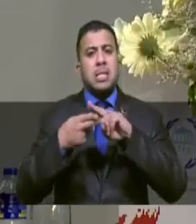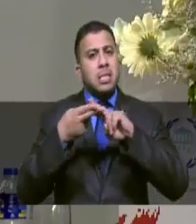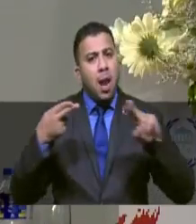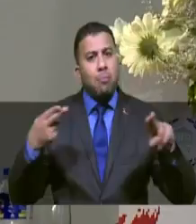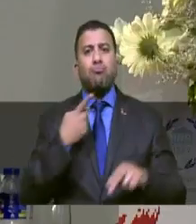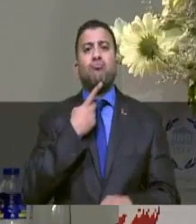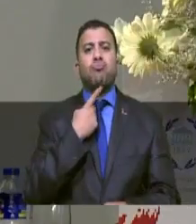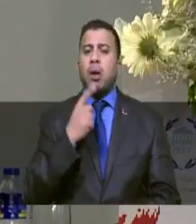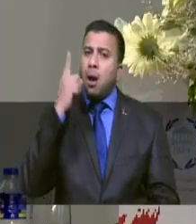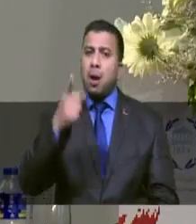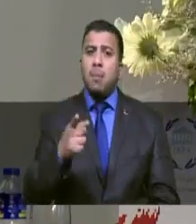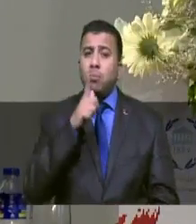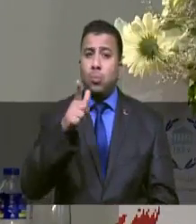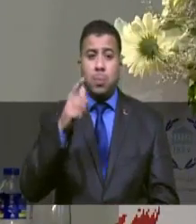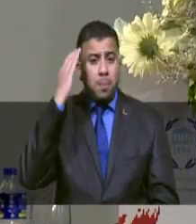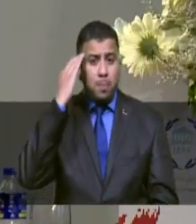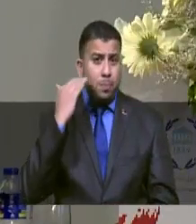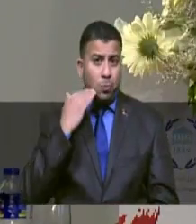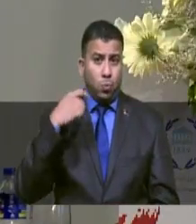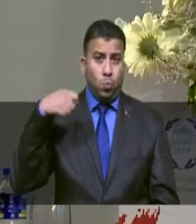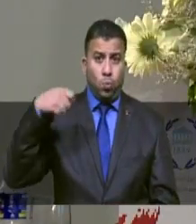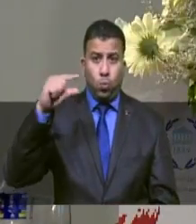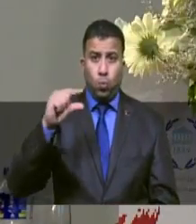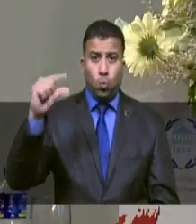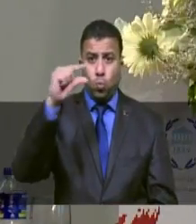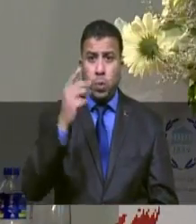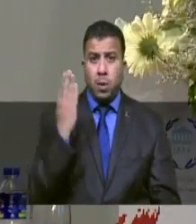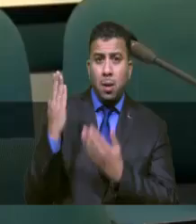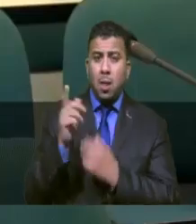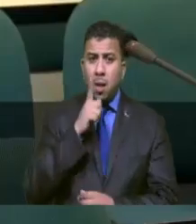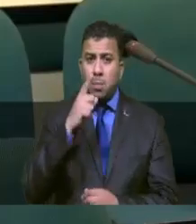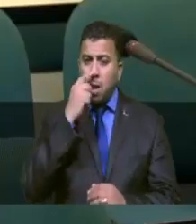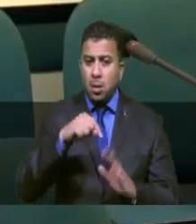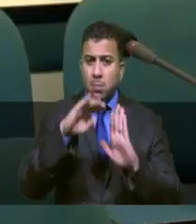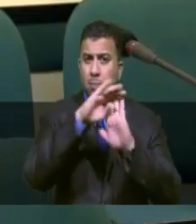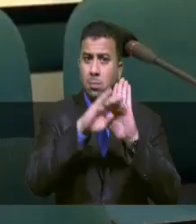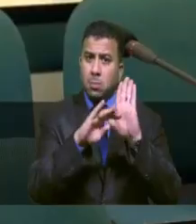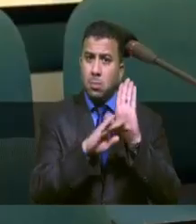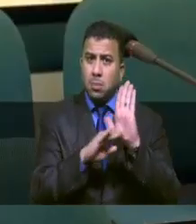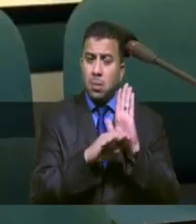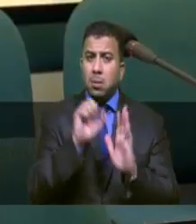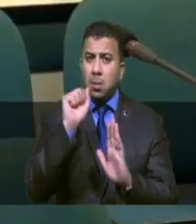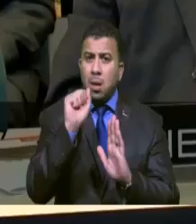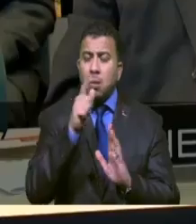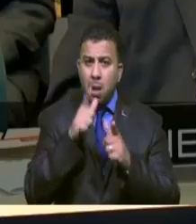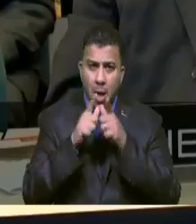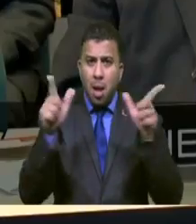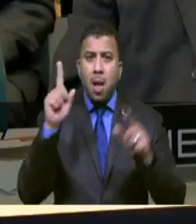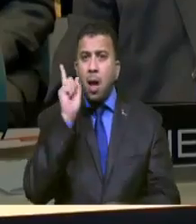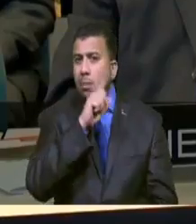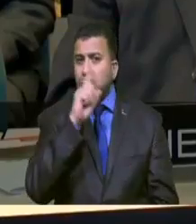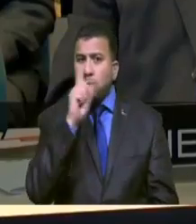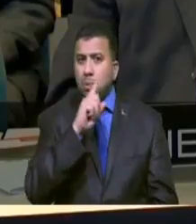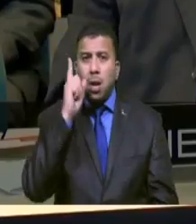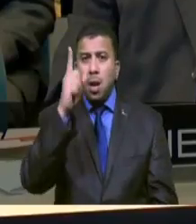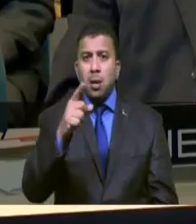والسلام. ودعت معاليها إلى أهمية تبني المقترحات والالتزامات التي تضمنها إعلان أبوظبي